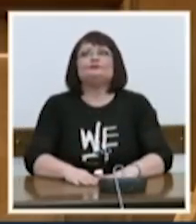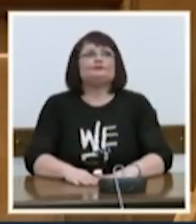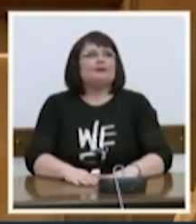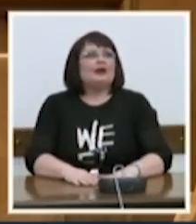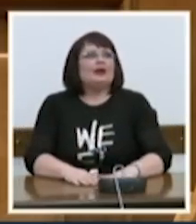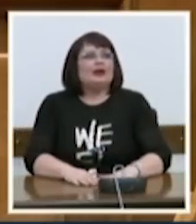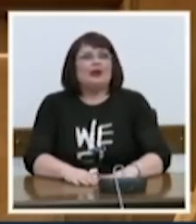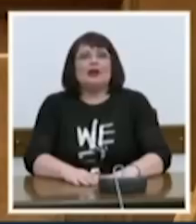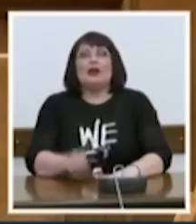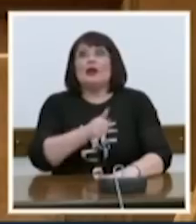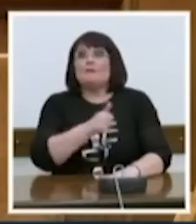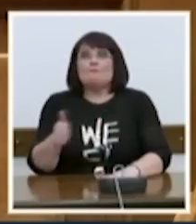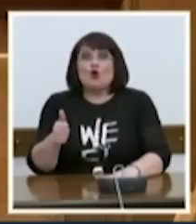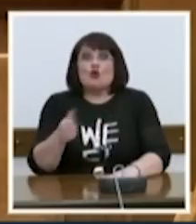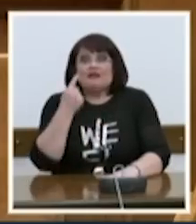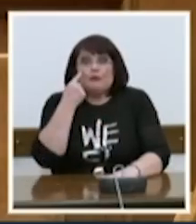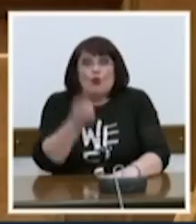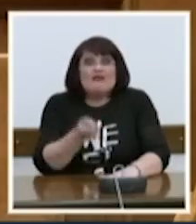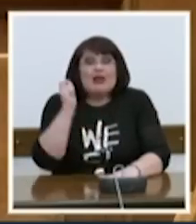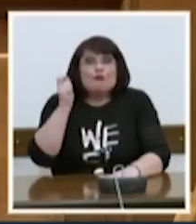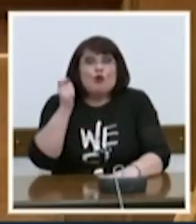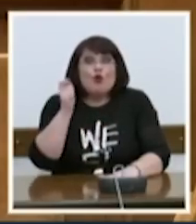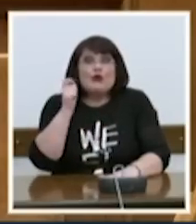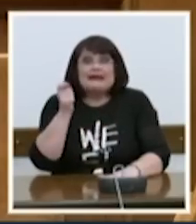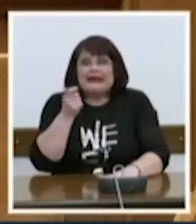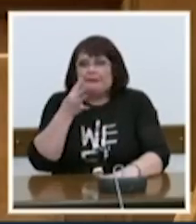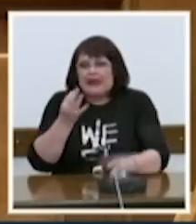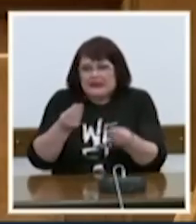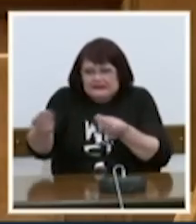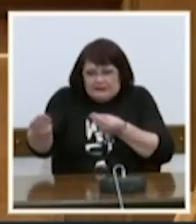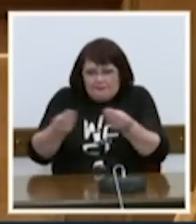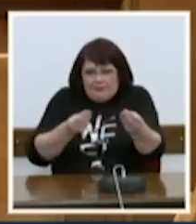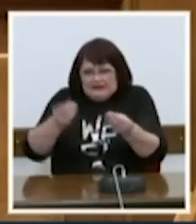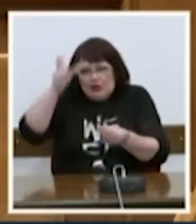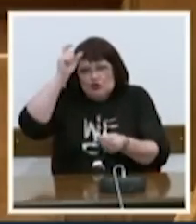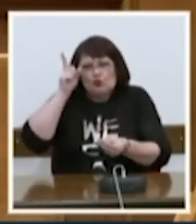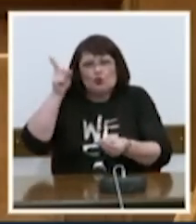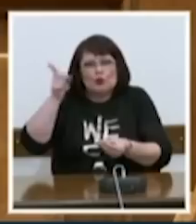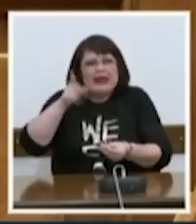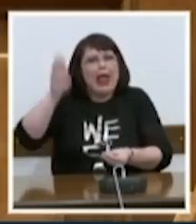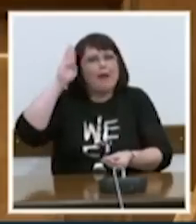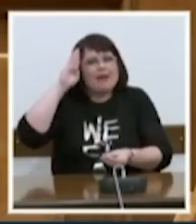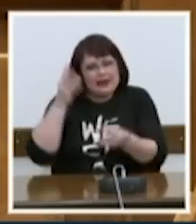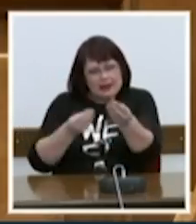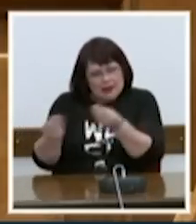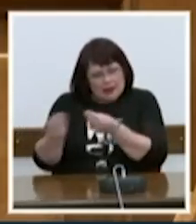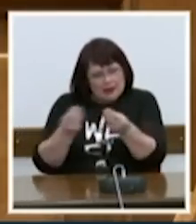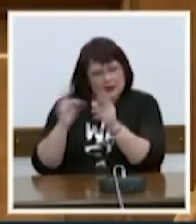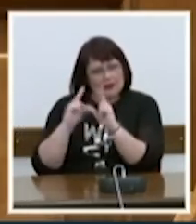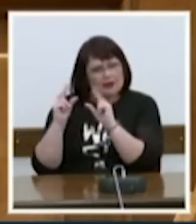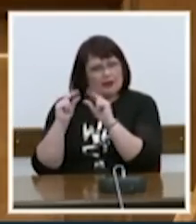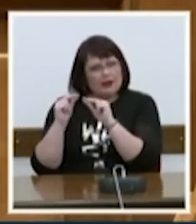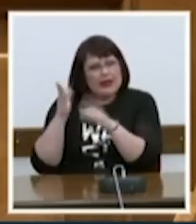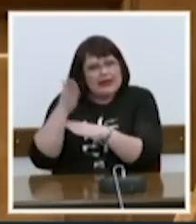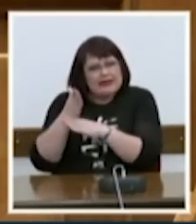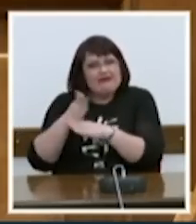τυφλοί δεν μπορούν να δουν το ανατολίτικο παζάρι της Τουρκίας και με τις Ηνωμένες Πολιτείες Αμερικής και με